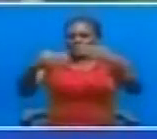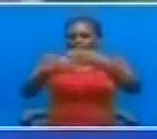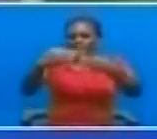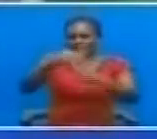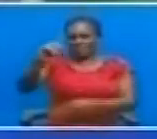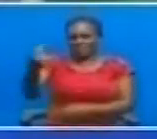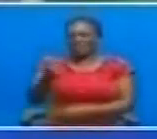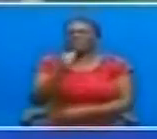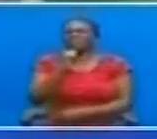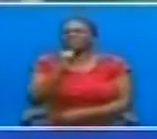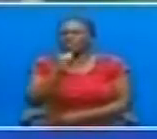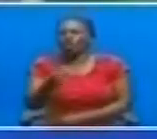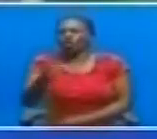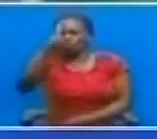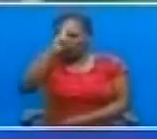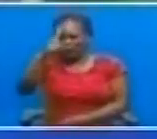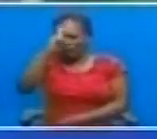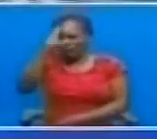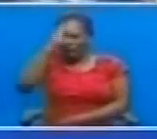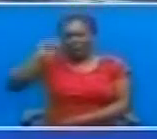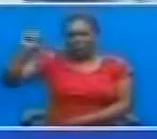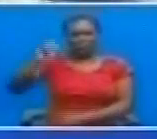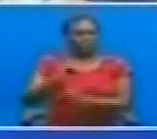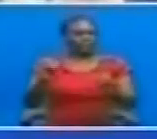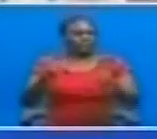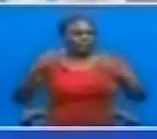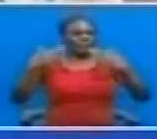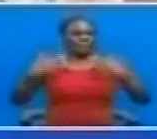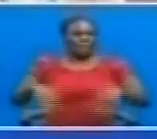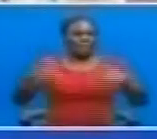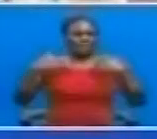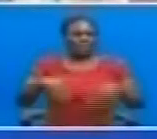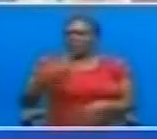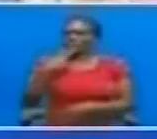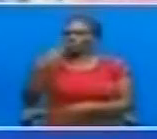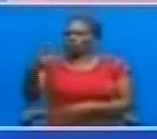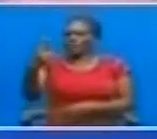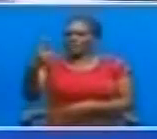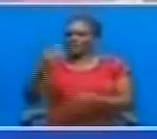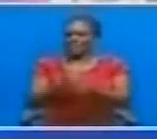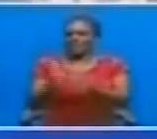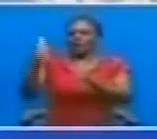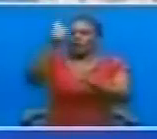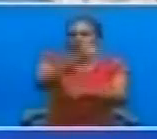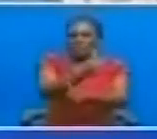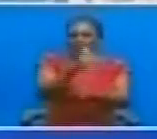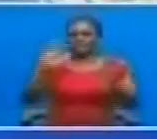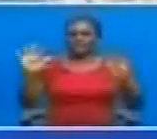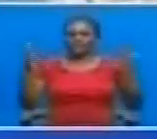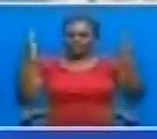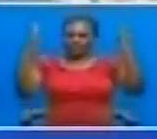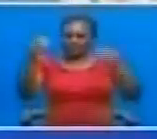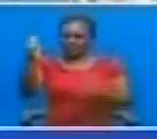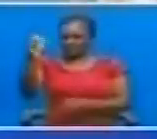si eti mambo yake ni mdomo tu, si siasa tu. Wale watu wako 200 years ahead of us. We only